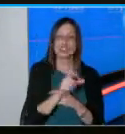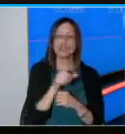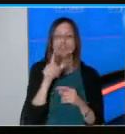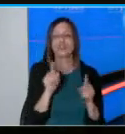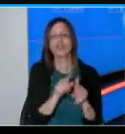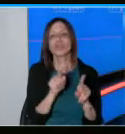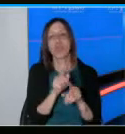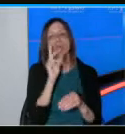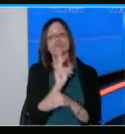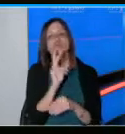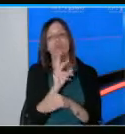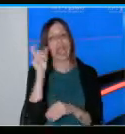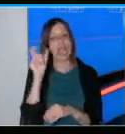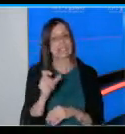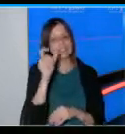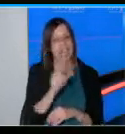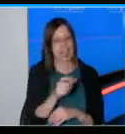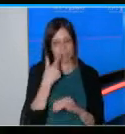כמו משמר אזרחי, נכון?